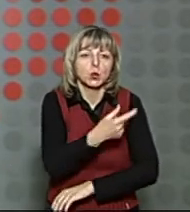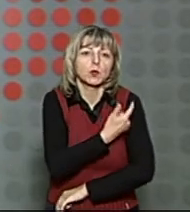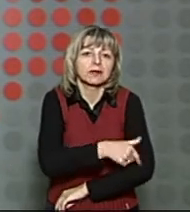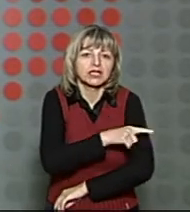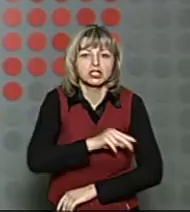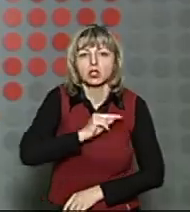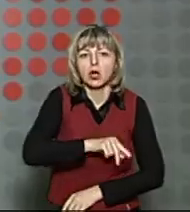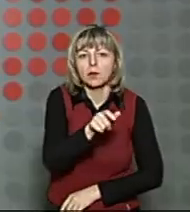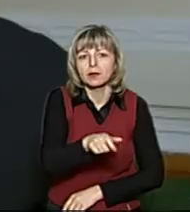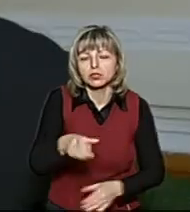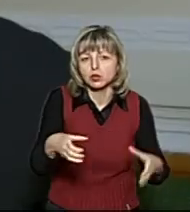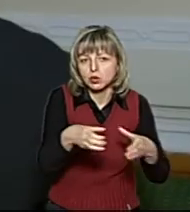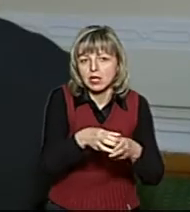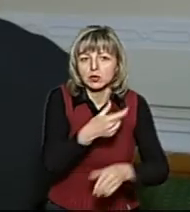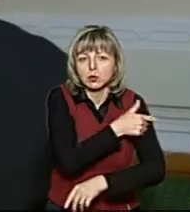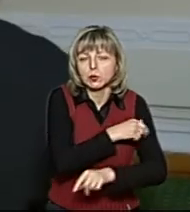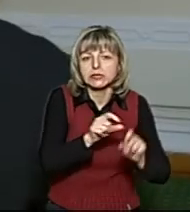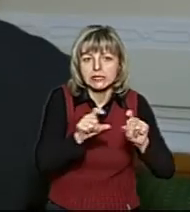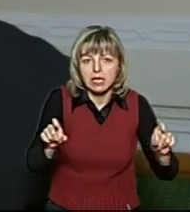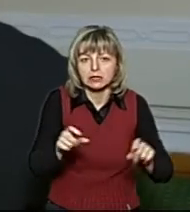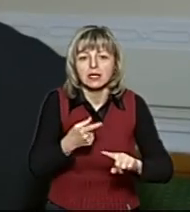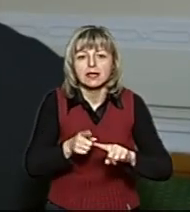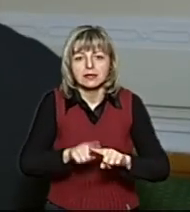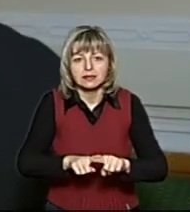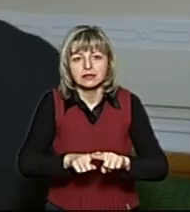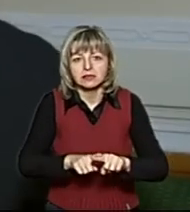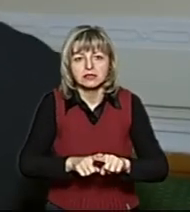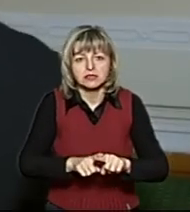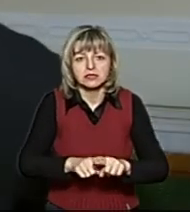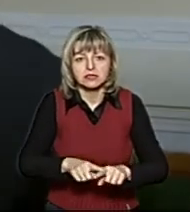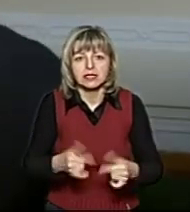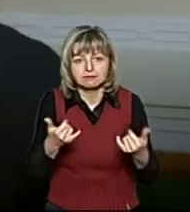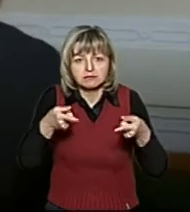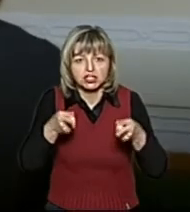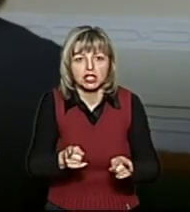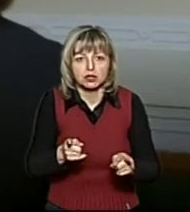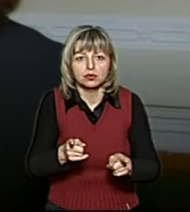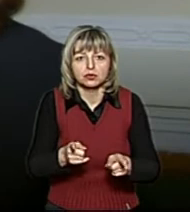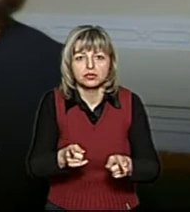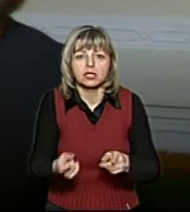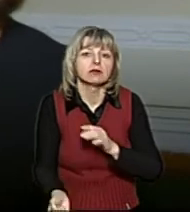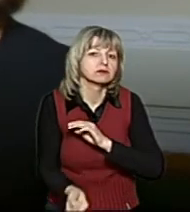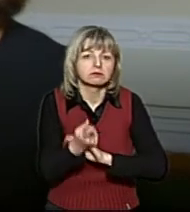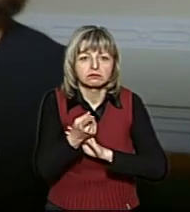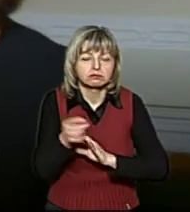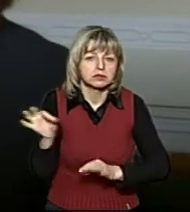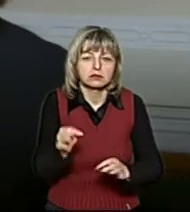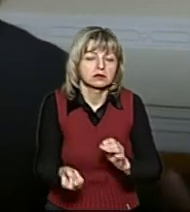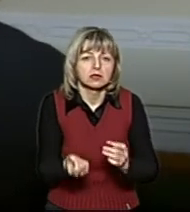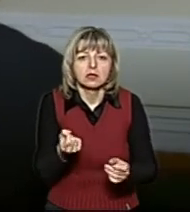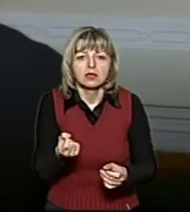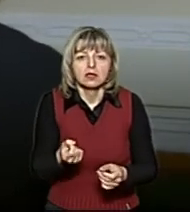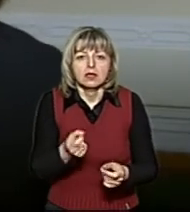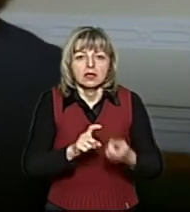медичного персоналу закладу. Це діючий спалах, тобто відібрали, подивились, в кого